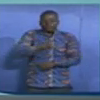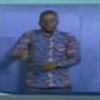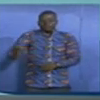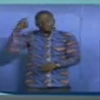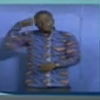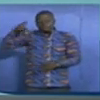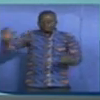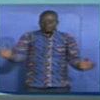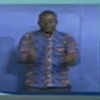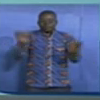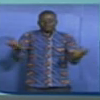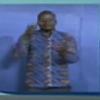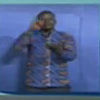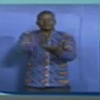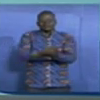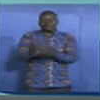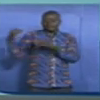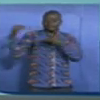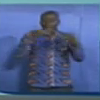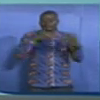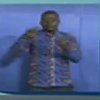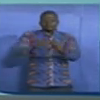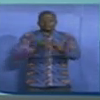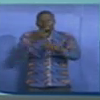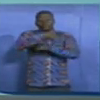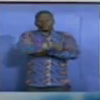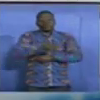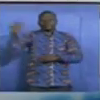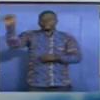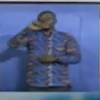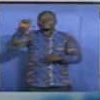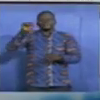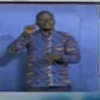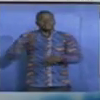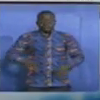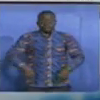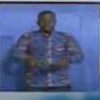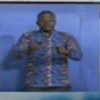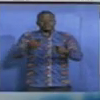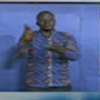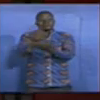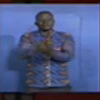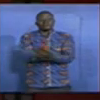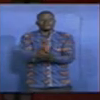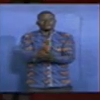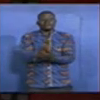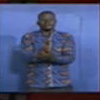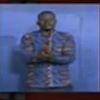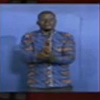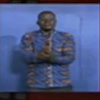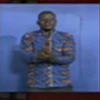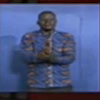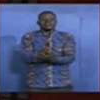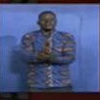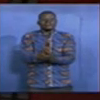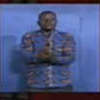ceux-là même qui luttent au quotidien pour assurer la sécurité sur les routes. Idrissa Warga, Bouma Ernest Nebi.